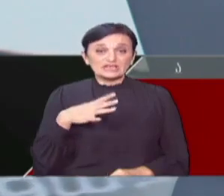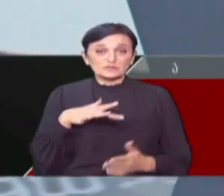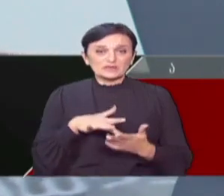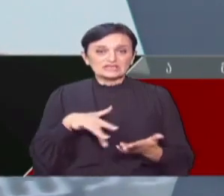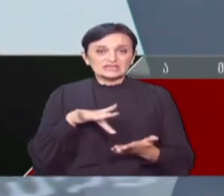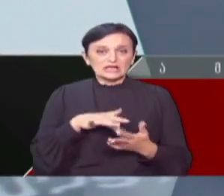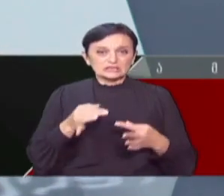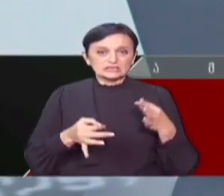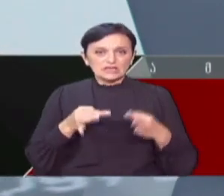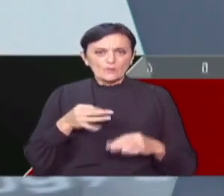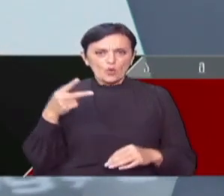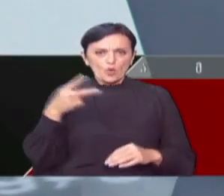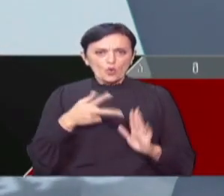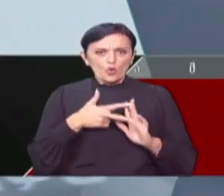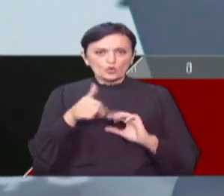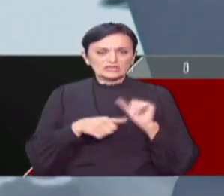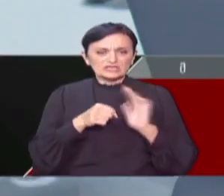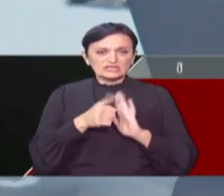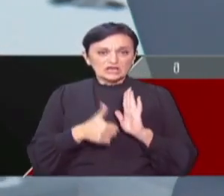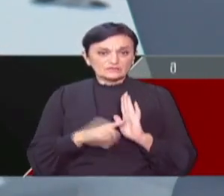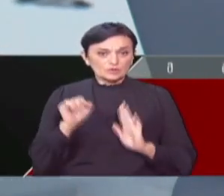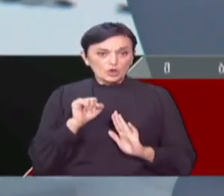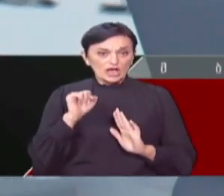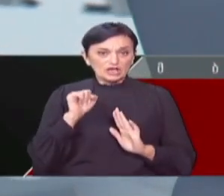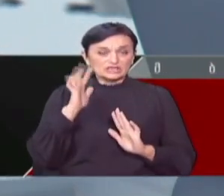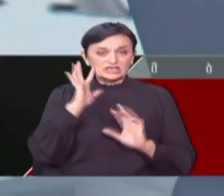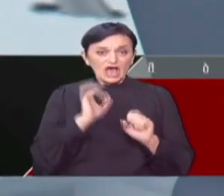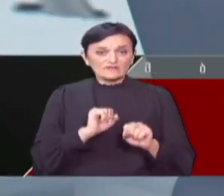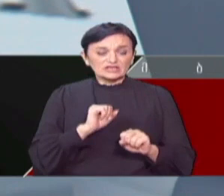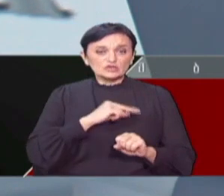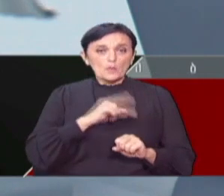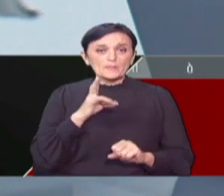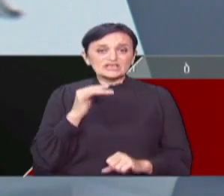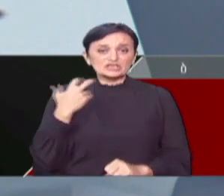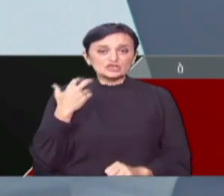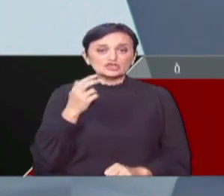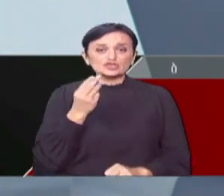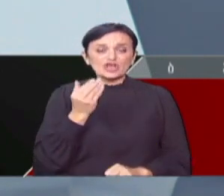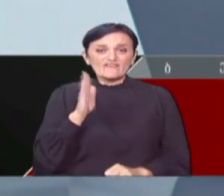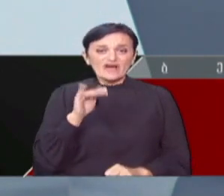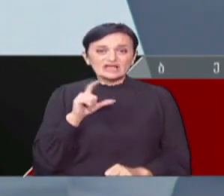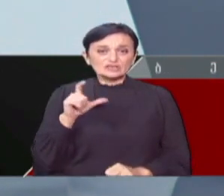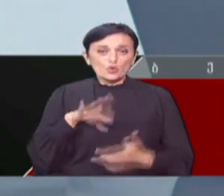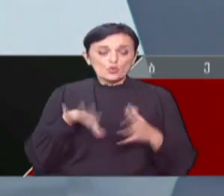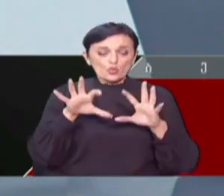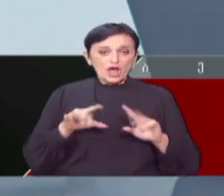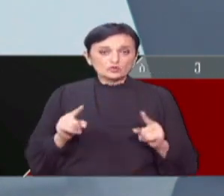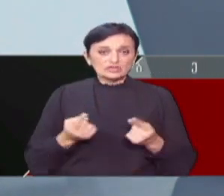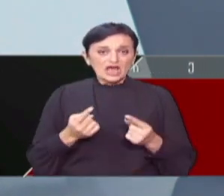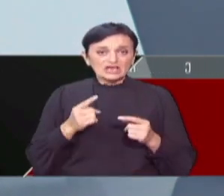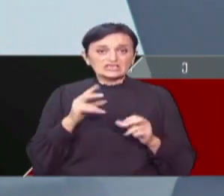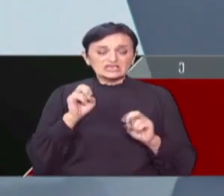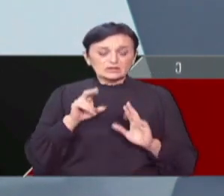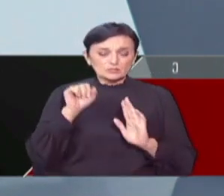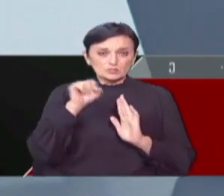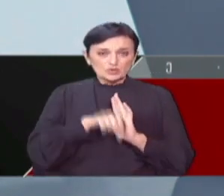Tbilisi sakhalako sasamartloshi 2008 წლის 16 აგვისტოს თავდაცვის სამინისტროს ბრიგადის სერჟანტის როინ შავაძის უკანონო დაკავების განზრა